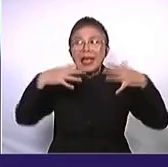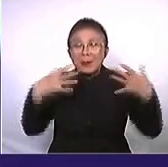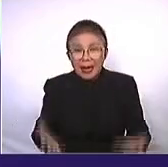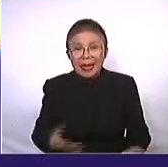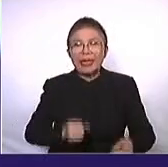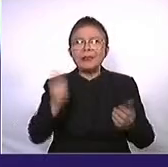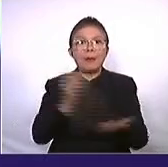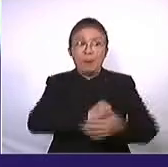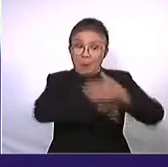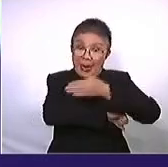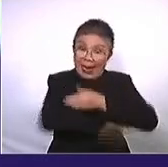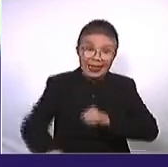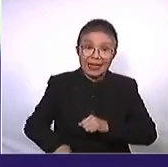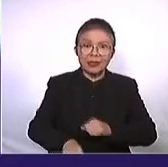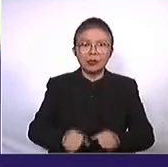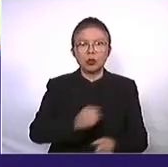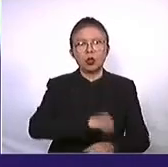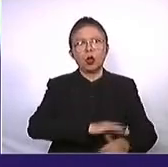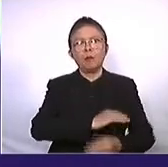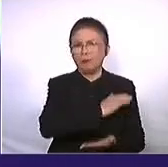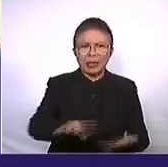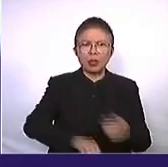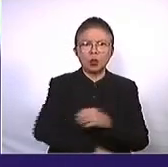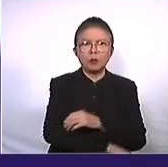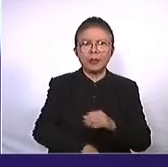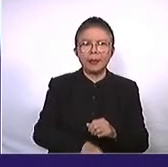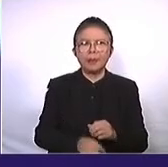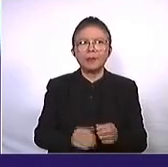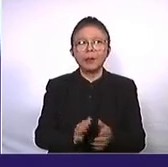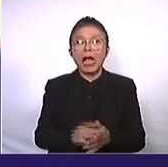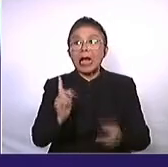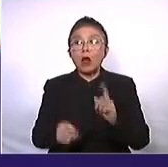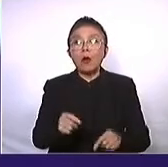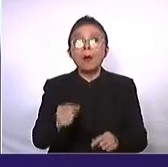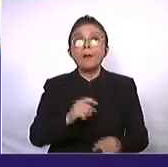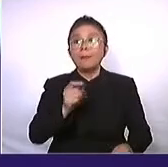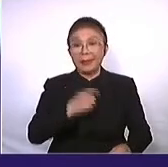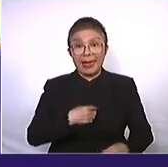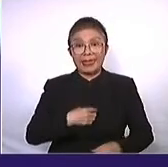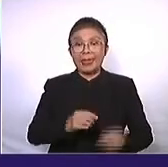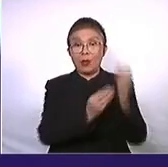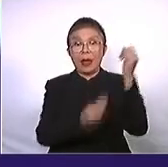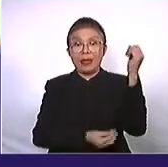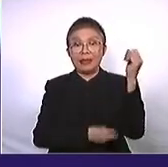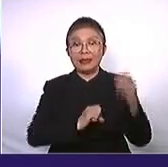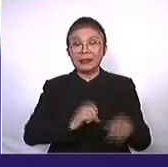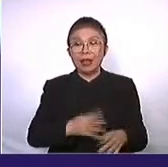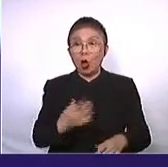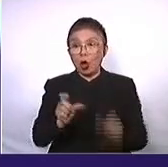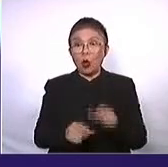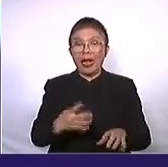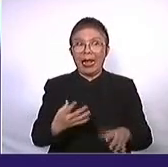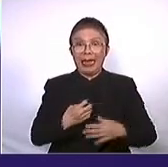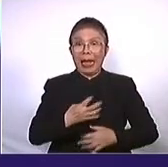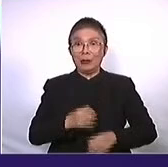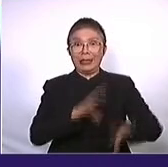memberantas korupsi. Lalu ada yang tanya kepada saya, Bapak, kalau Bapak jadi wakil presiden orang takut ditangkap. Saya panggil